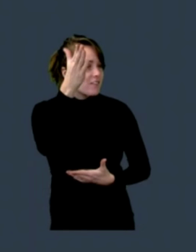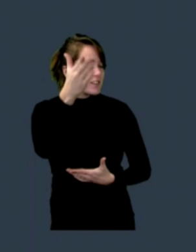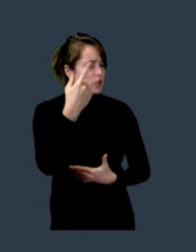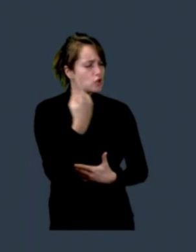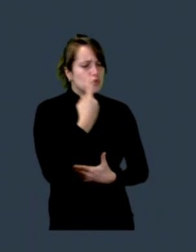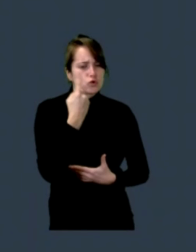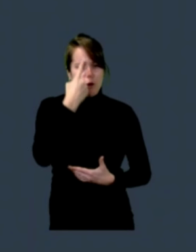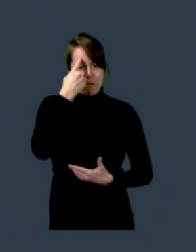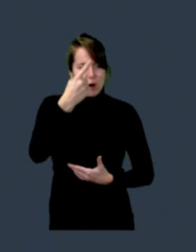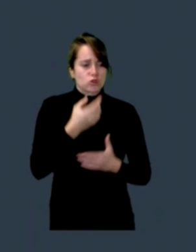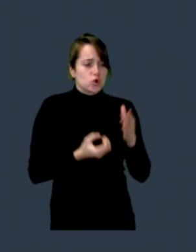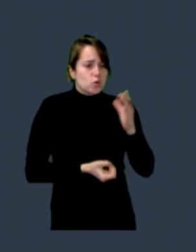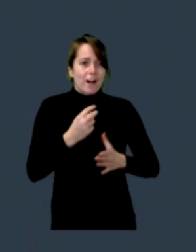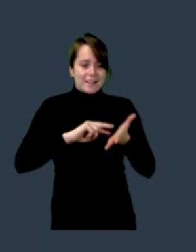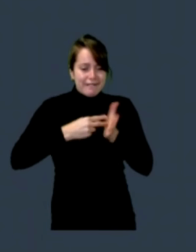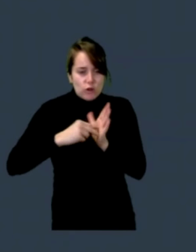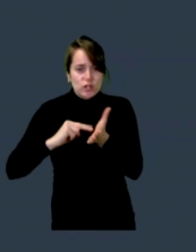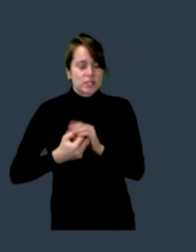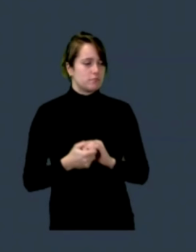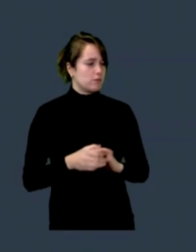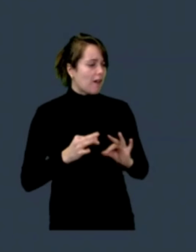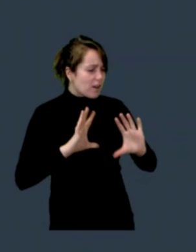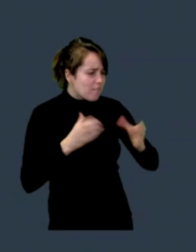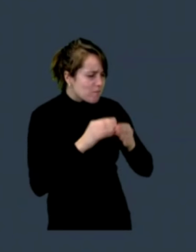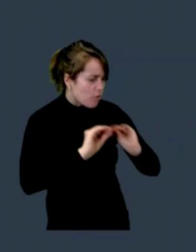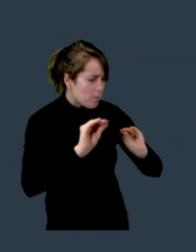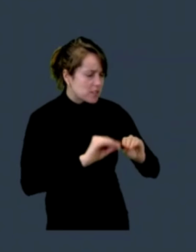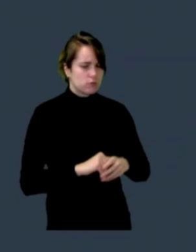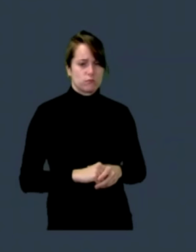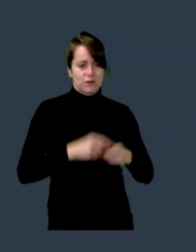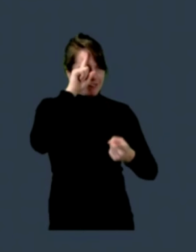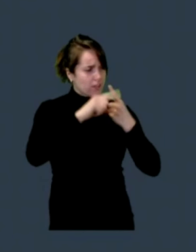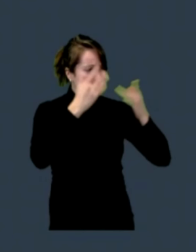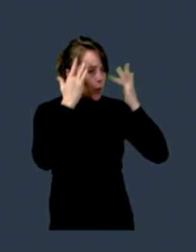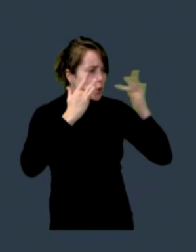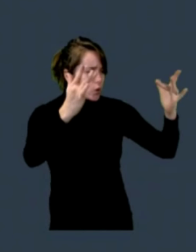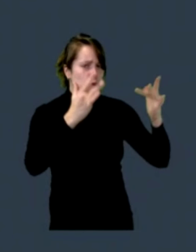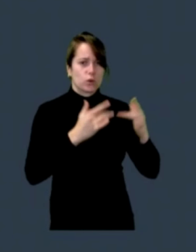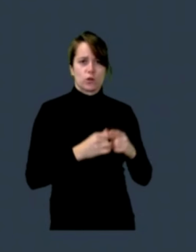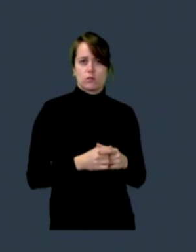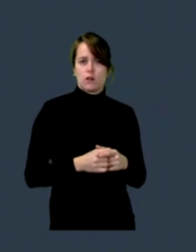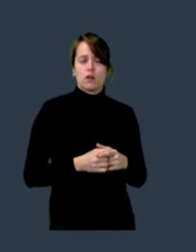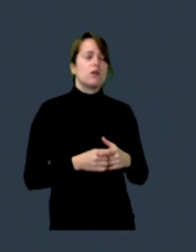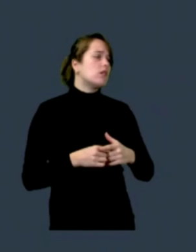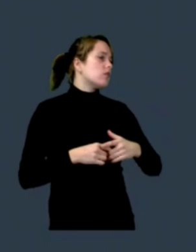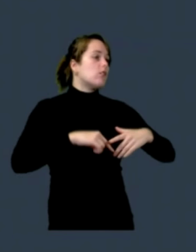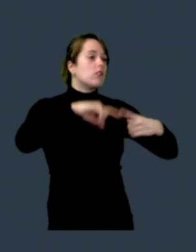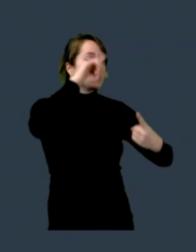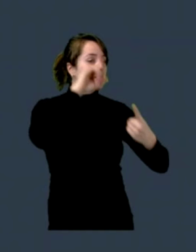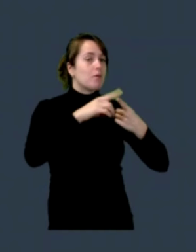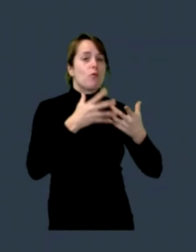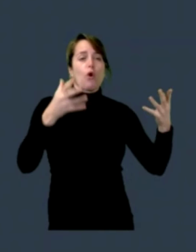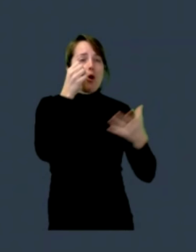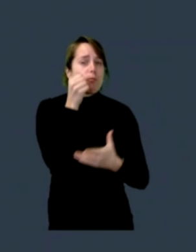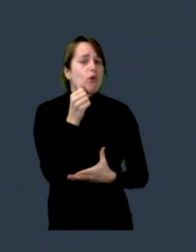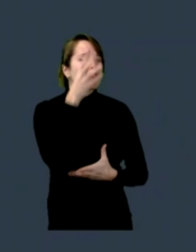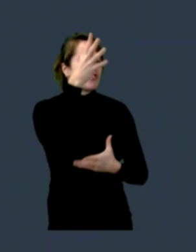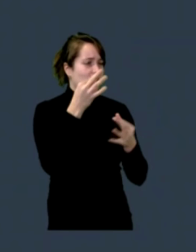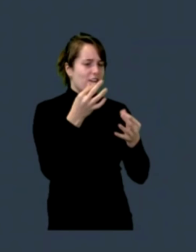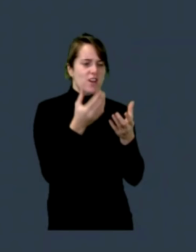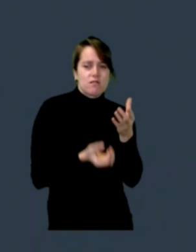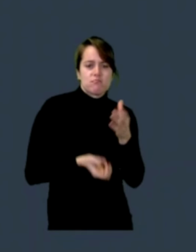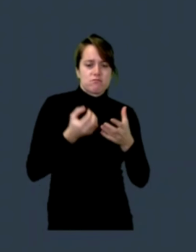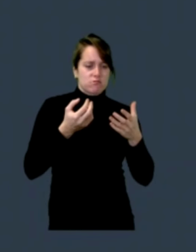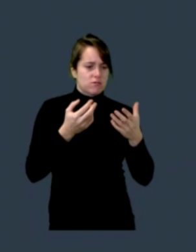avoir l'ambition pour la formation, avoir l'ambition pour les grands projets culturels, avoir l'ambition pour les grands projets